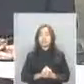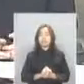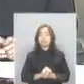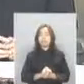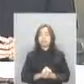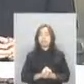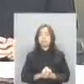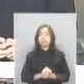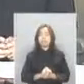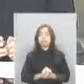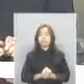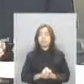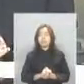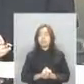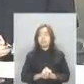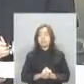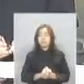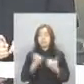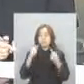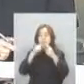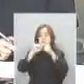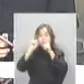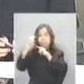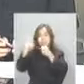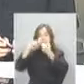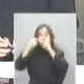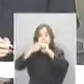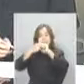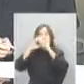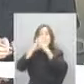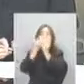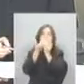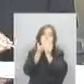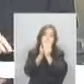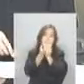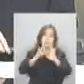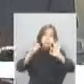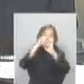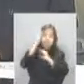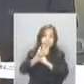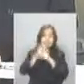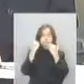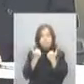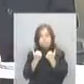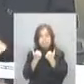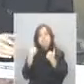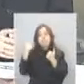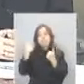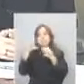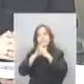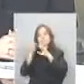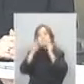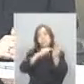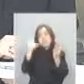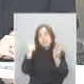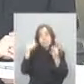ขณะนี้วออเครสตชั้นนำของโลกหๆวงกำลงประสบปัญหาด้านการเงินอย่างหนักนะคะบางวงนั้นถึงขาดลมละลายคะ สำหร